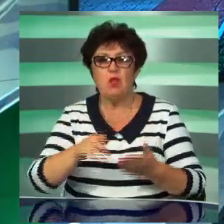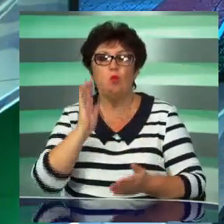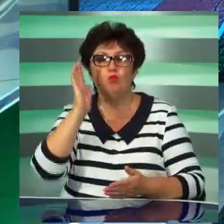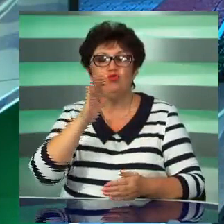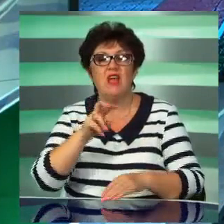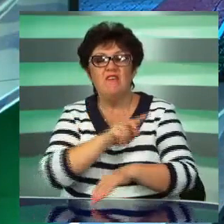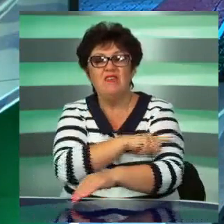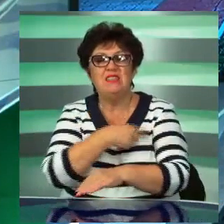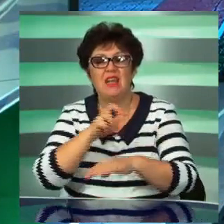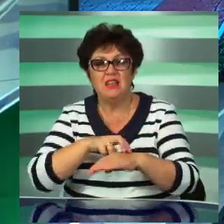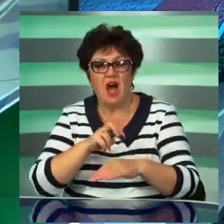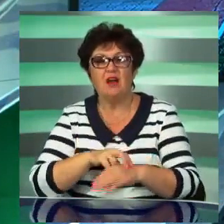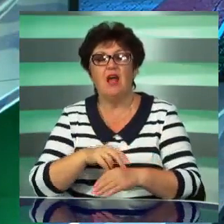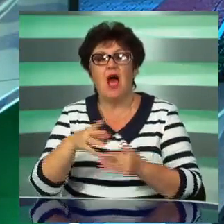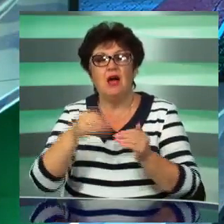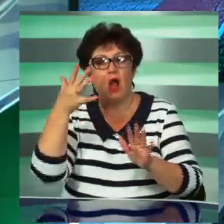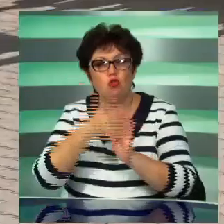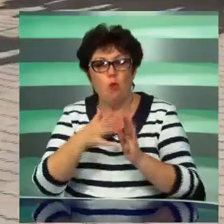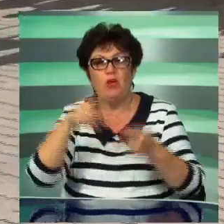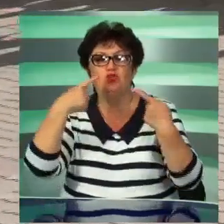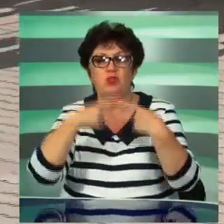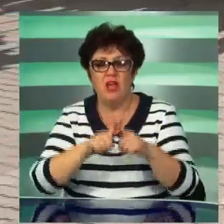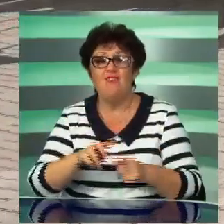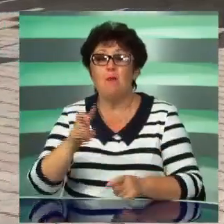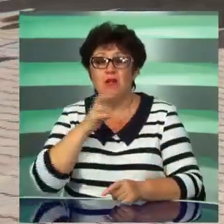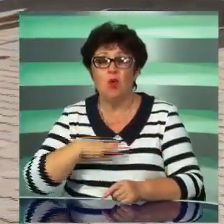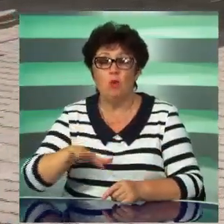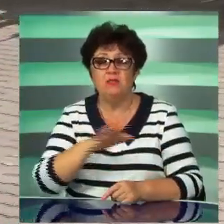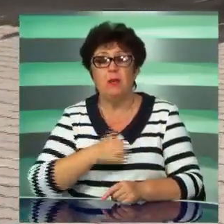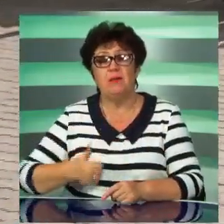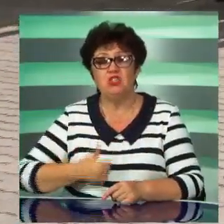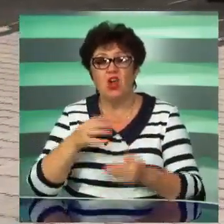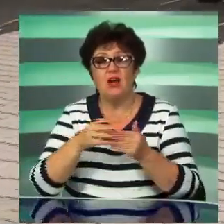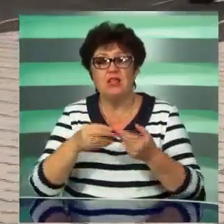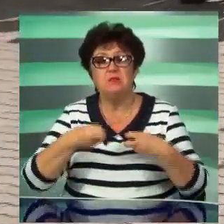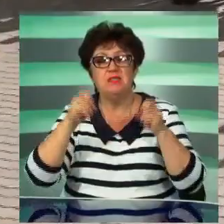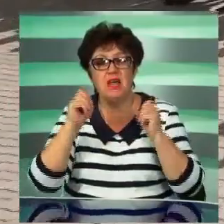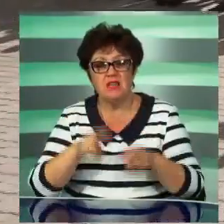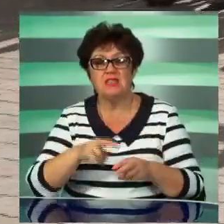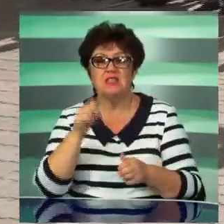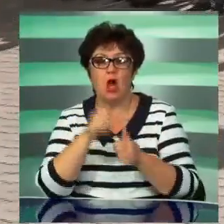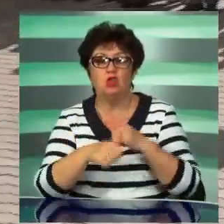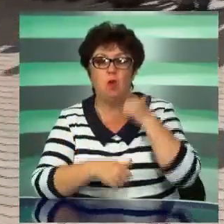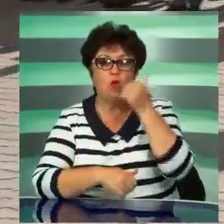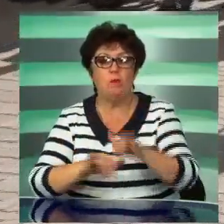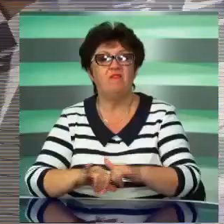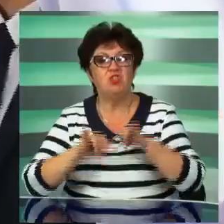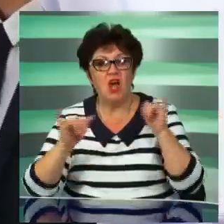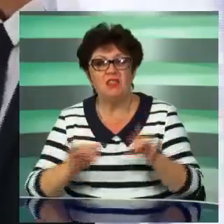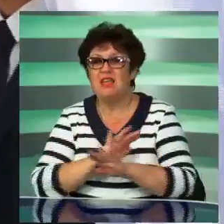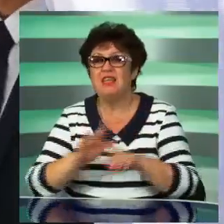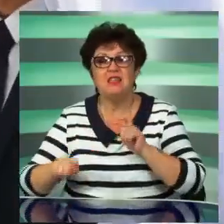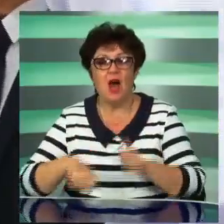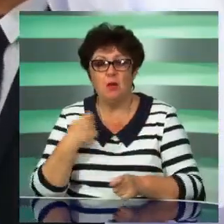будущие ветеринары, агрономы и инженеры. В Брянской области престиж аграрных специальностей с каждым годом повышается. И